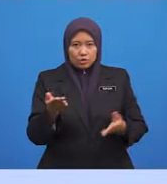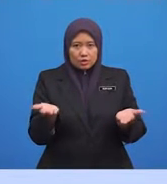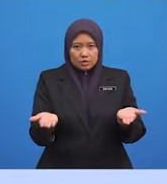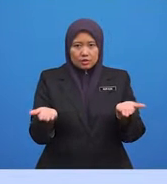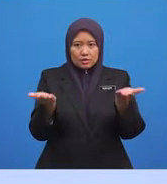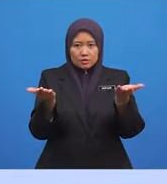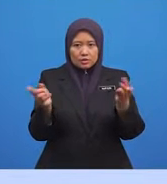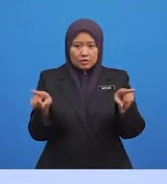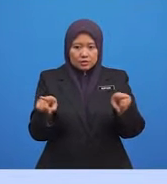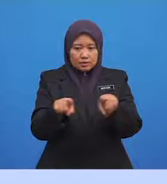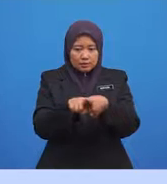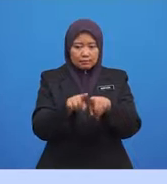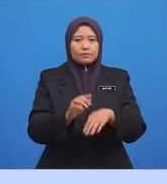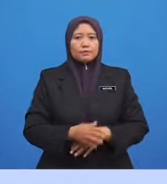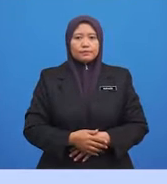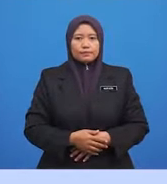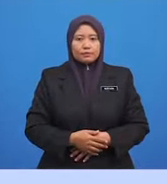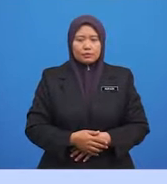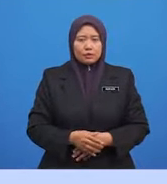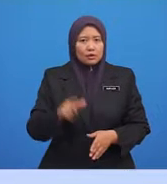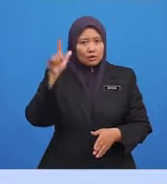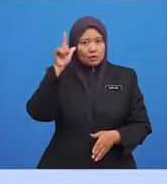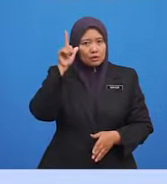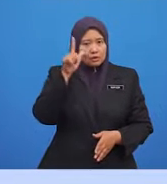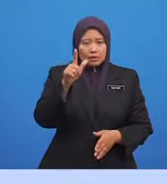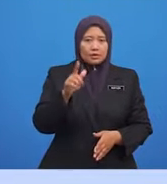Kita lihat paparan seterusnya.